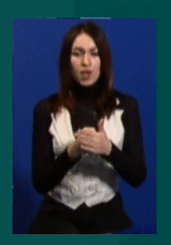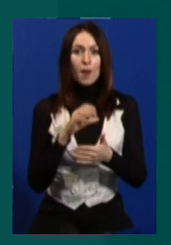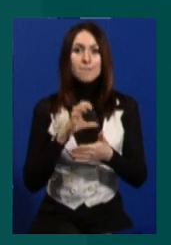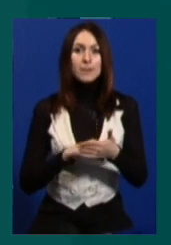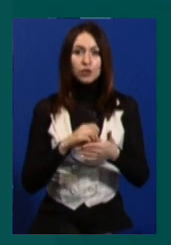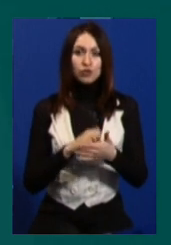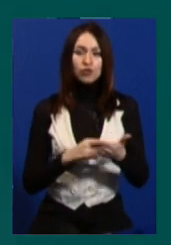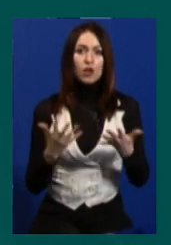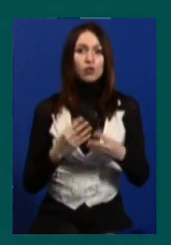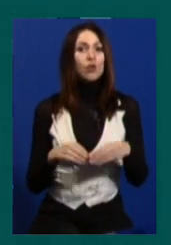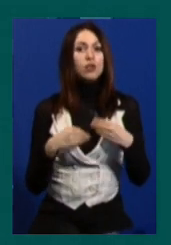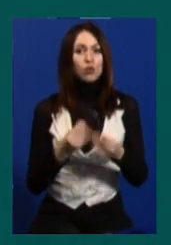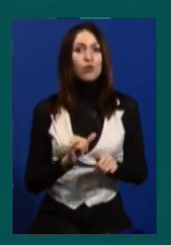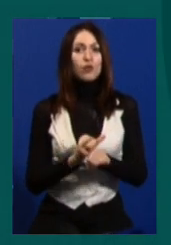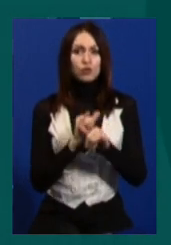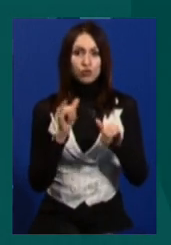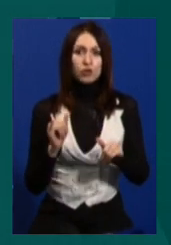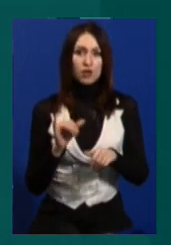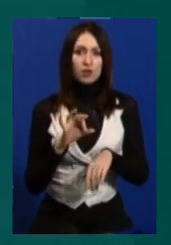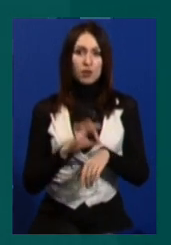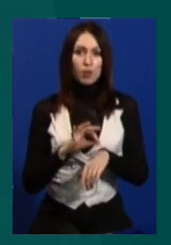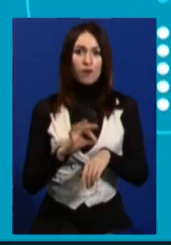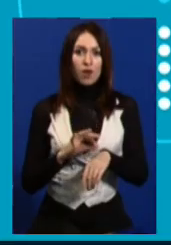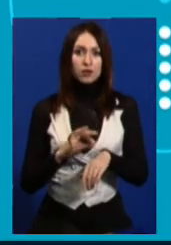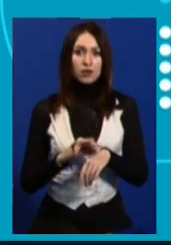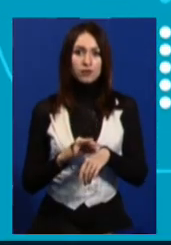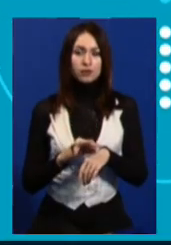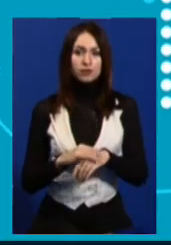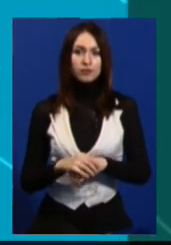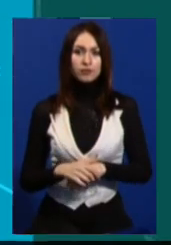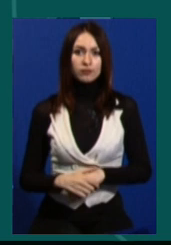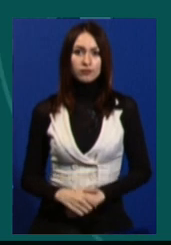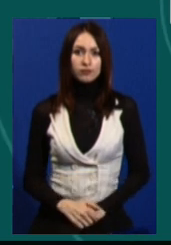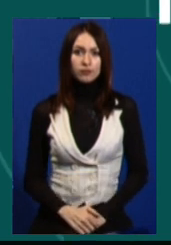причини, які дають зростання захворюваності.